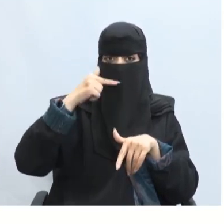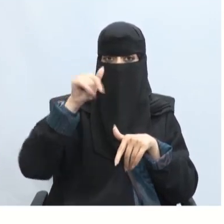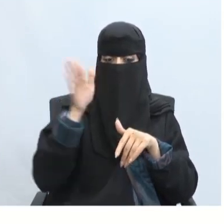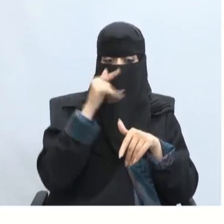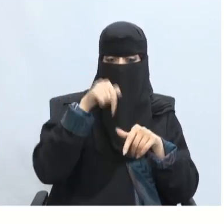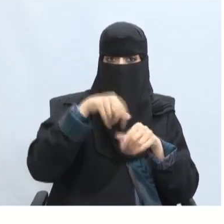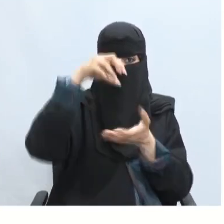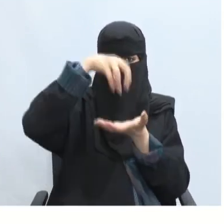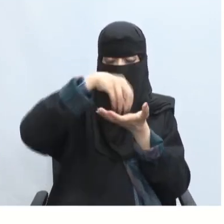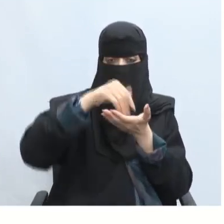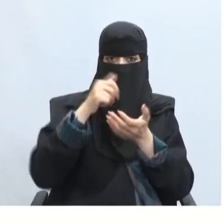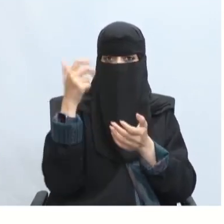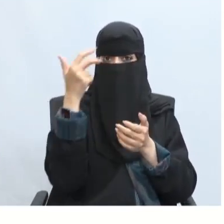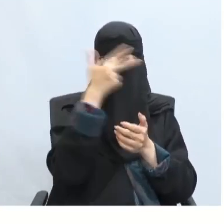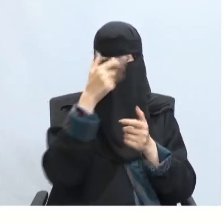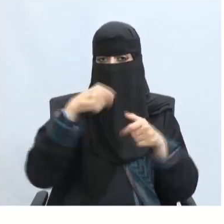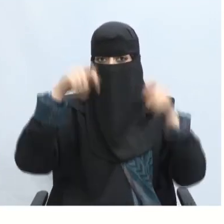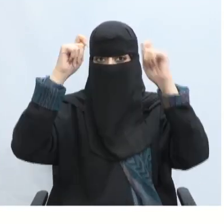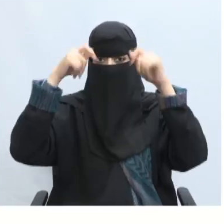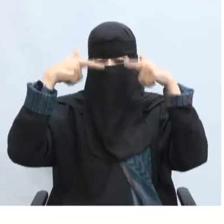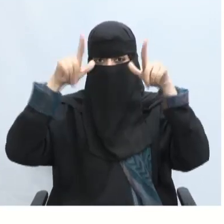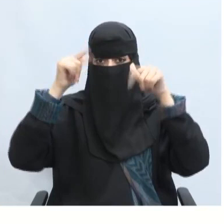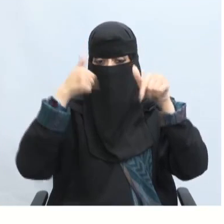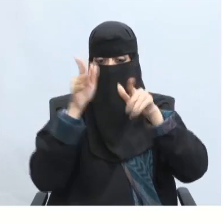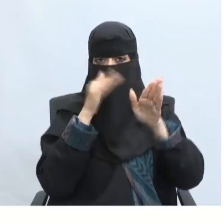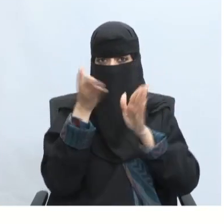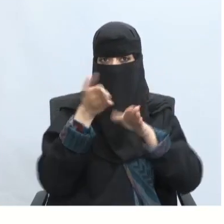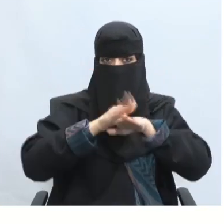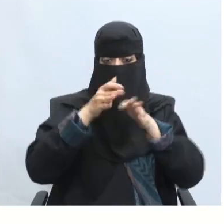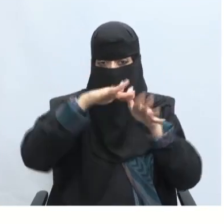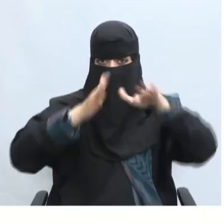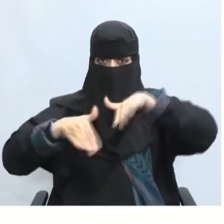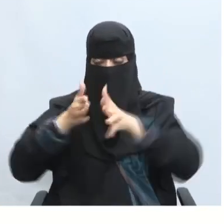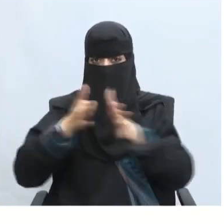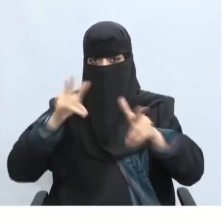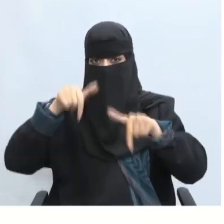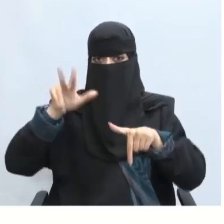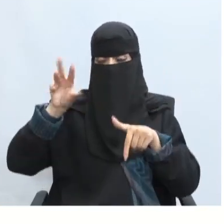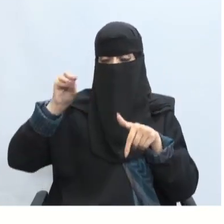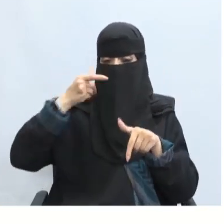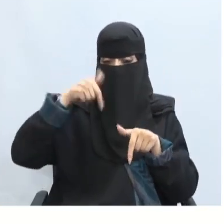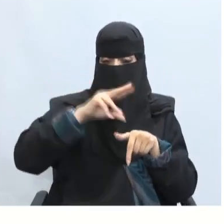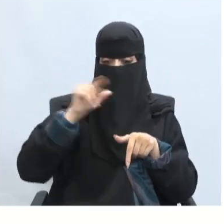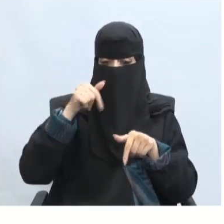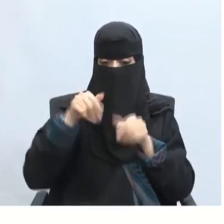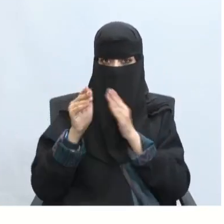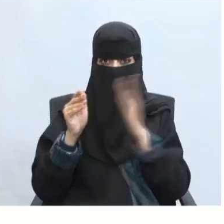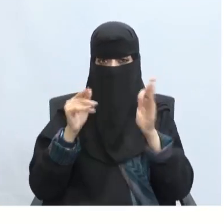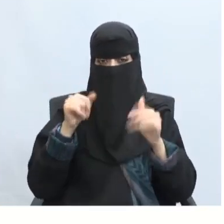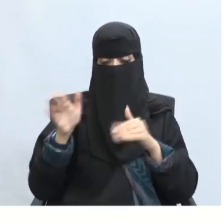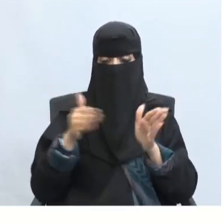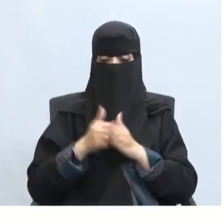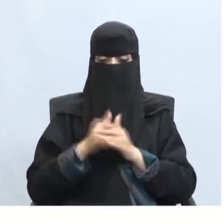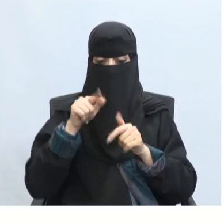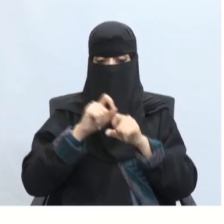على المحيط الهادئ وهو مثال لزلازل حزام المحيط الهادئ كما هو واضح